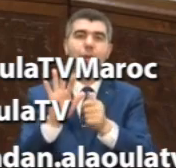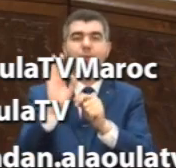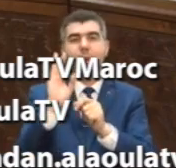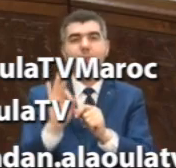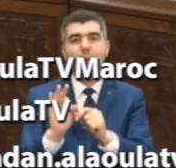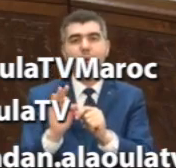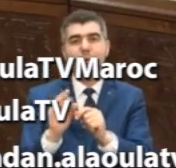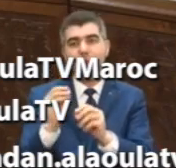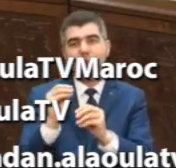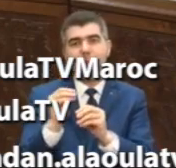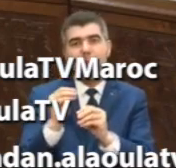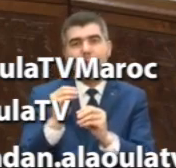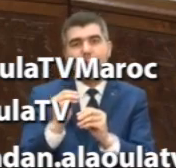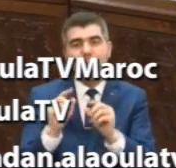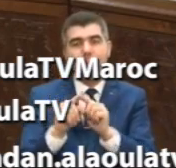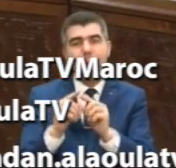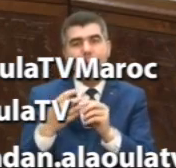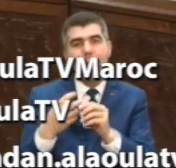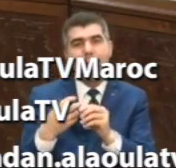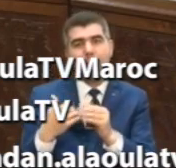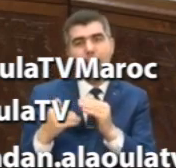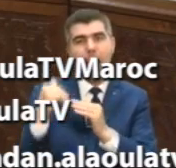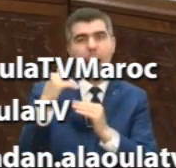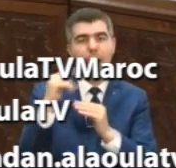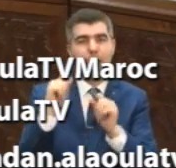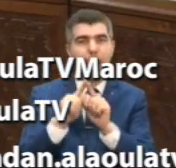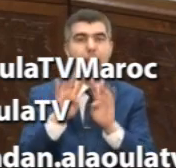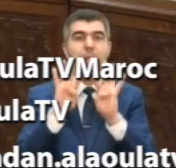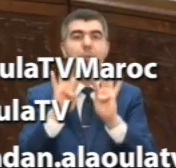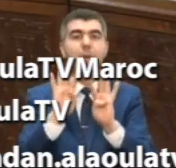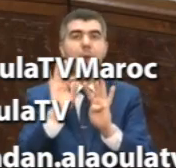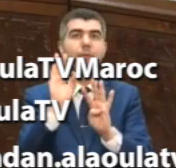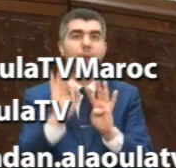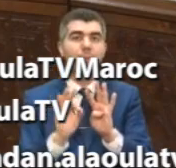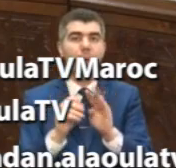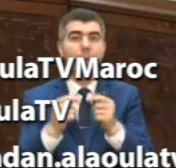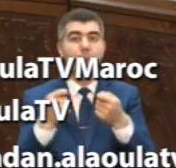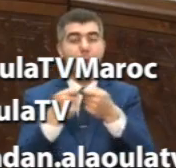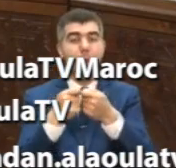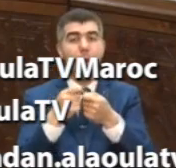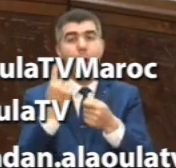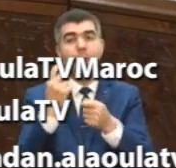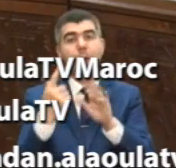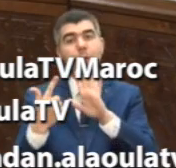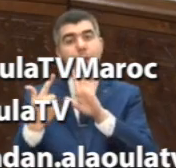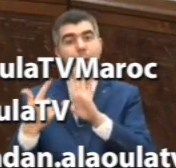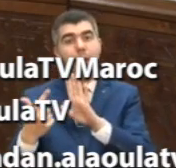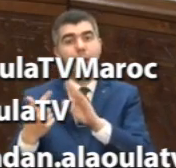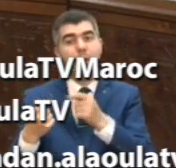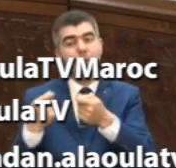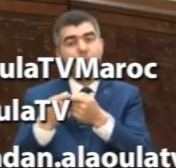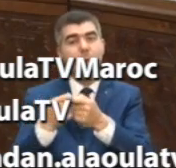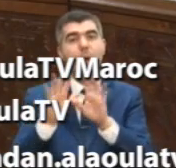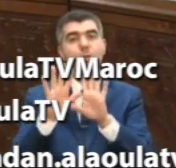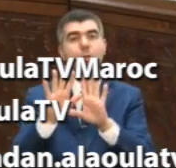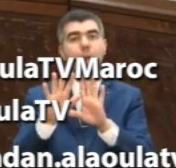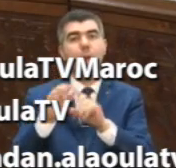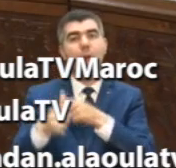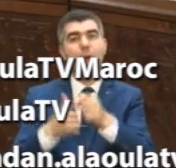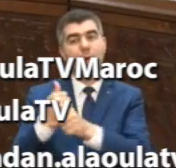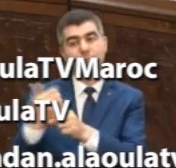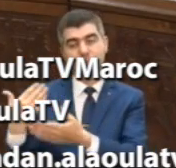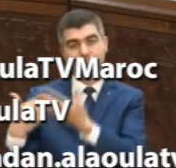ربحنا 8 ديال النقط مؤشر الخطوره، بمعنى الحوادث اللي عندنا في المغرب اقل خطوره في 2017 مما كانت عليه هذه 10 سنوات. ثم